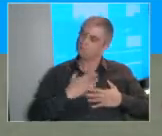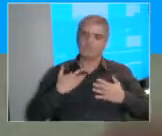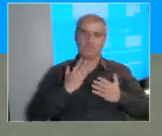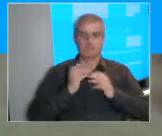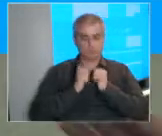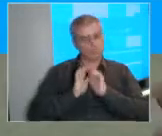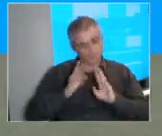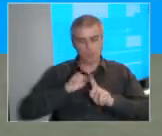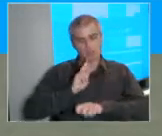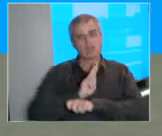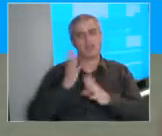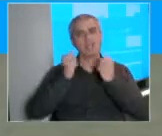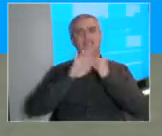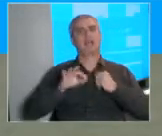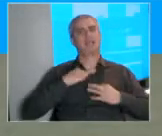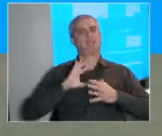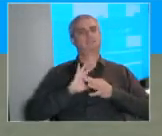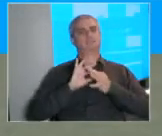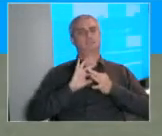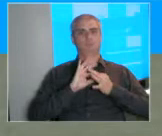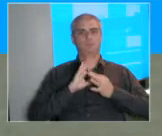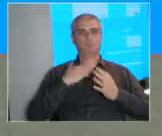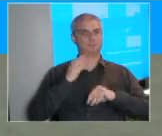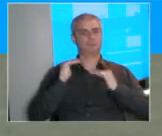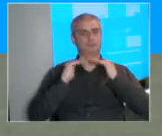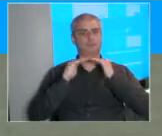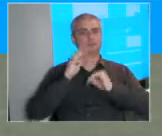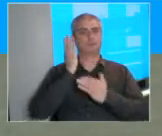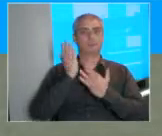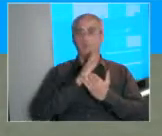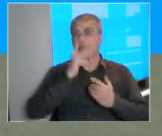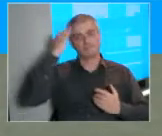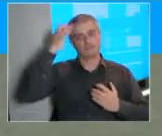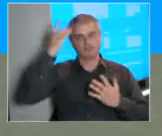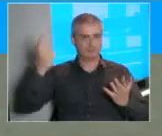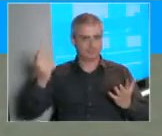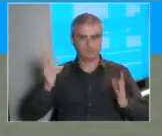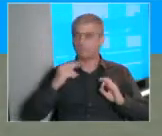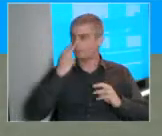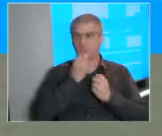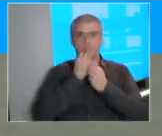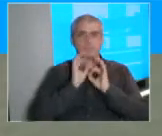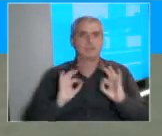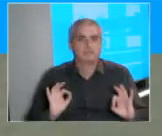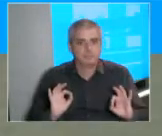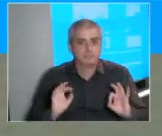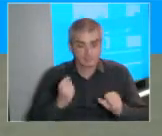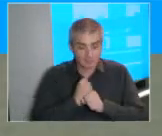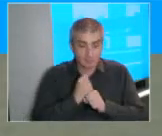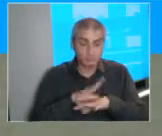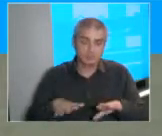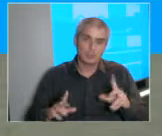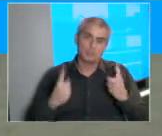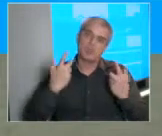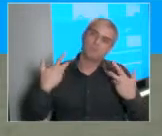איבדנו את הזוגיות, בוא לפחות נציל את הילדים, ורוצים חלוקת זמני שהות שוויונית. בפנטזיה ובכתבי הטענות זה נראה מקסים. בביצוע בשטח